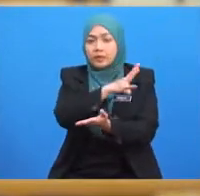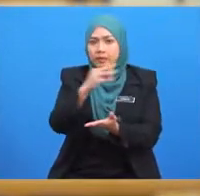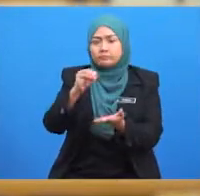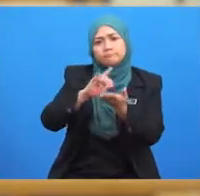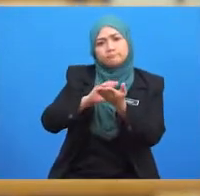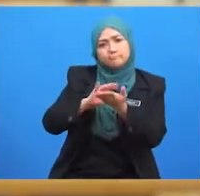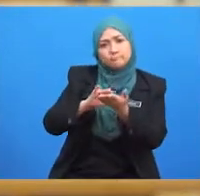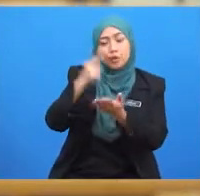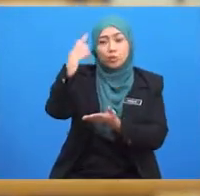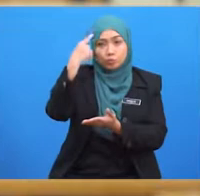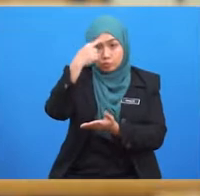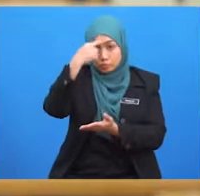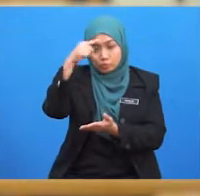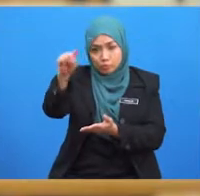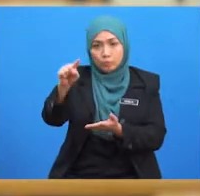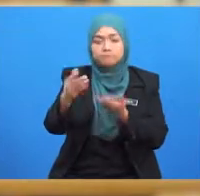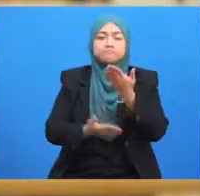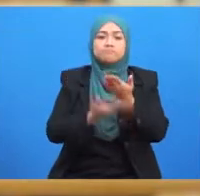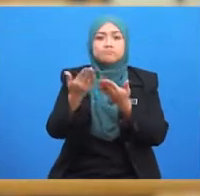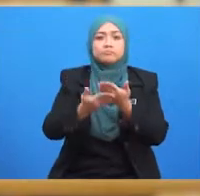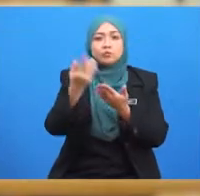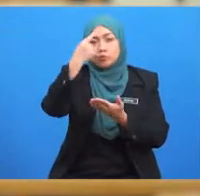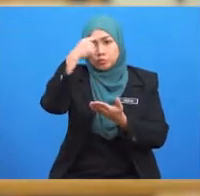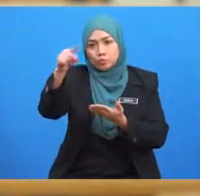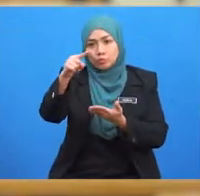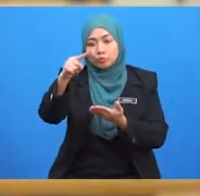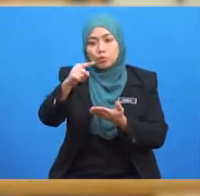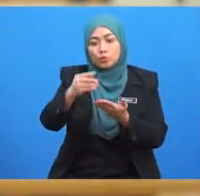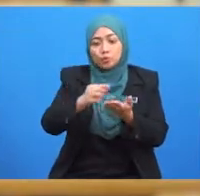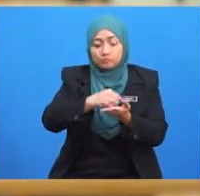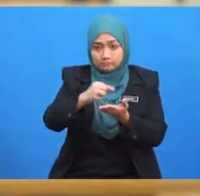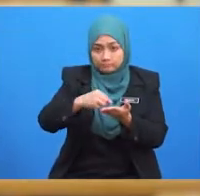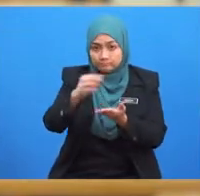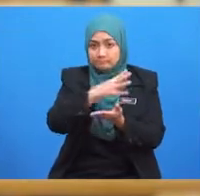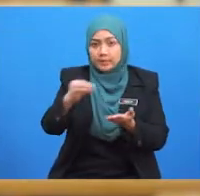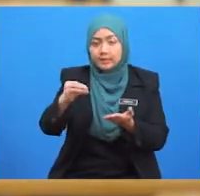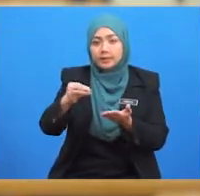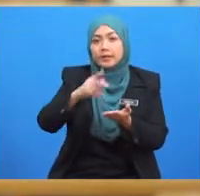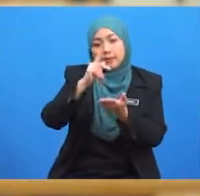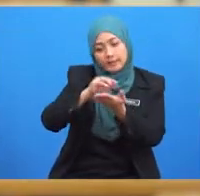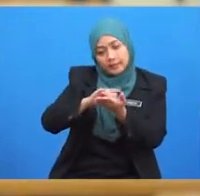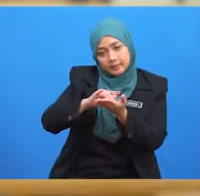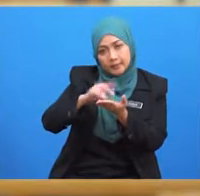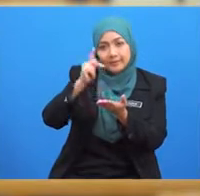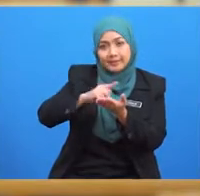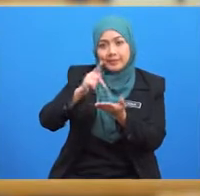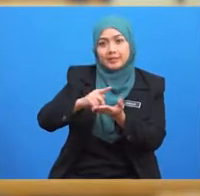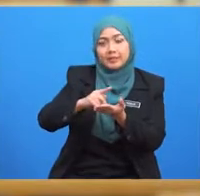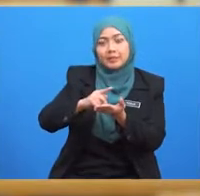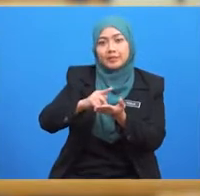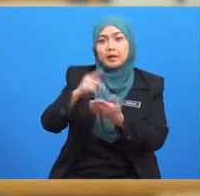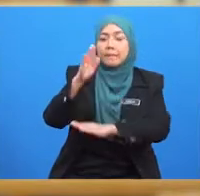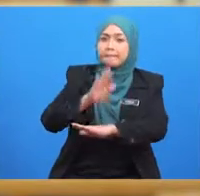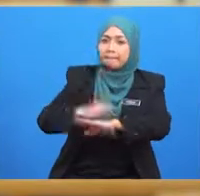memudahkan Anda membuat catatan dan pengiraan sepanjang perkongsian ilmu kita pada hari